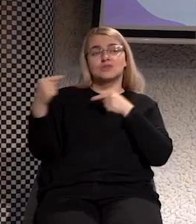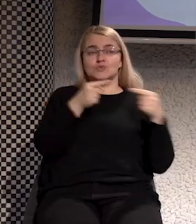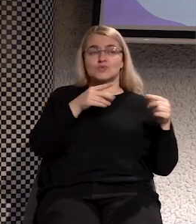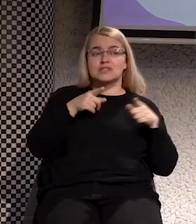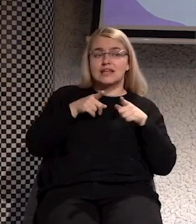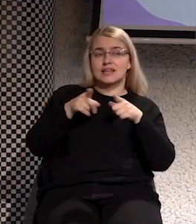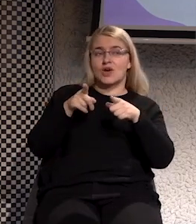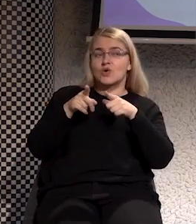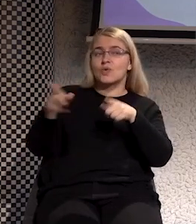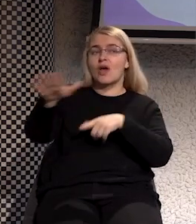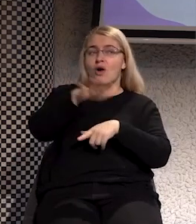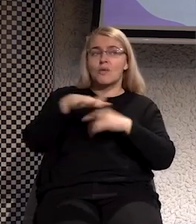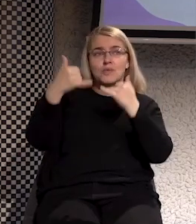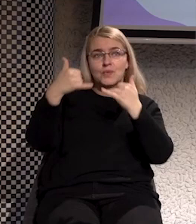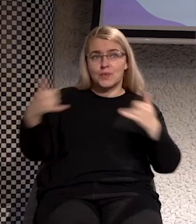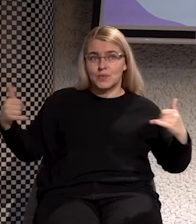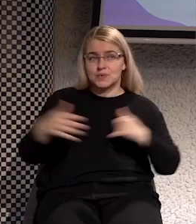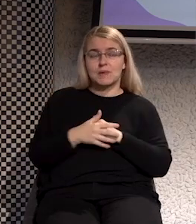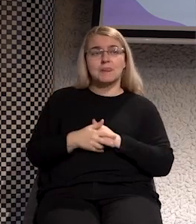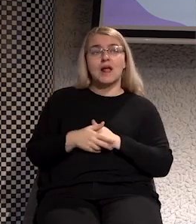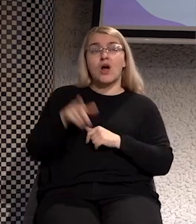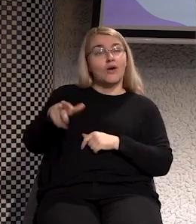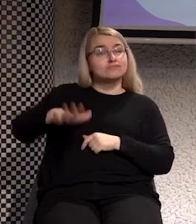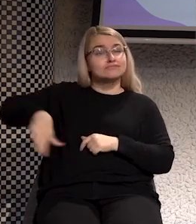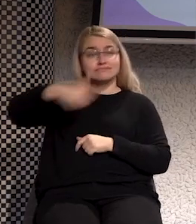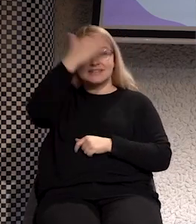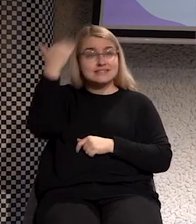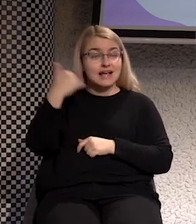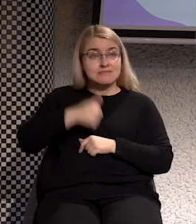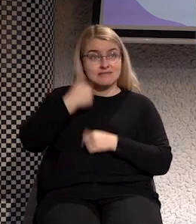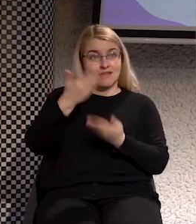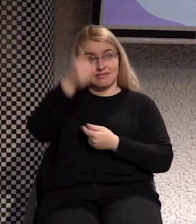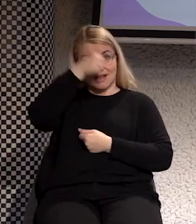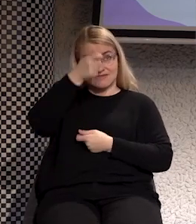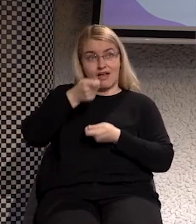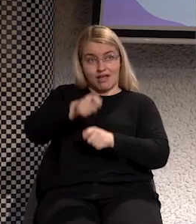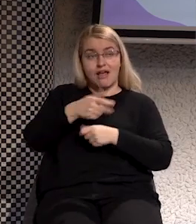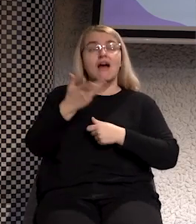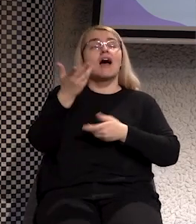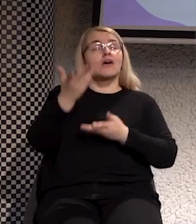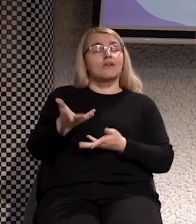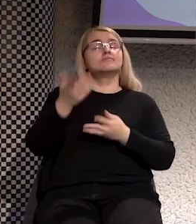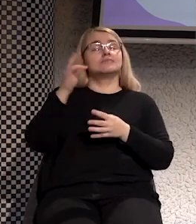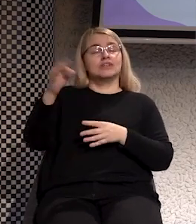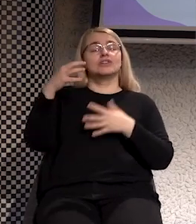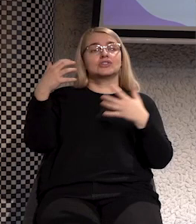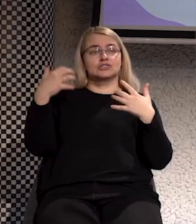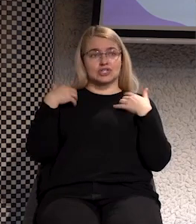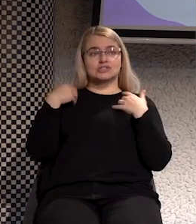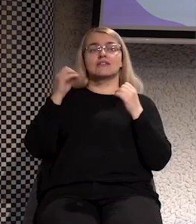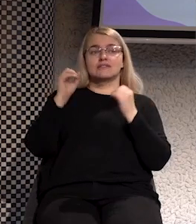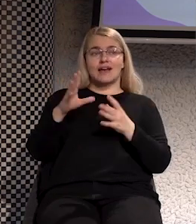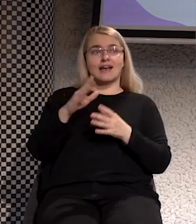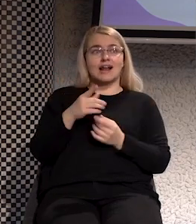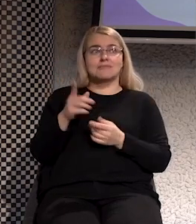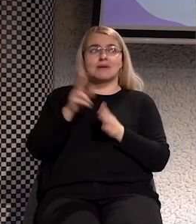jakieś obszary, które są im nieznane tak, żeby je nazywać. One są znane, bo dotyczą ich życia, ale brakuje im języka czasami,